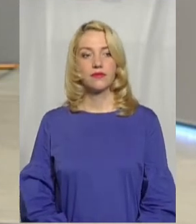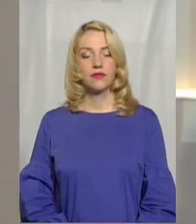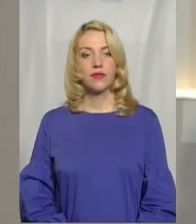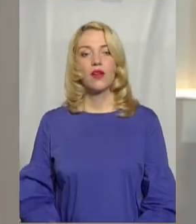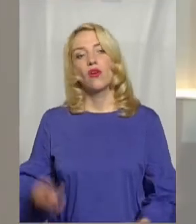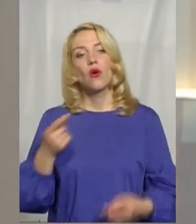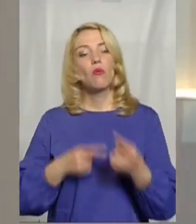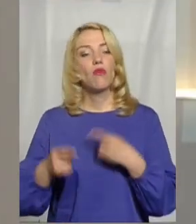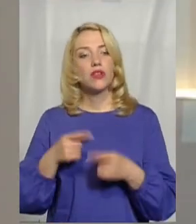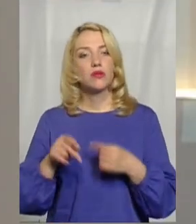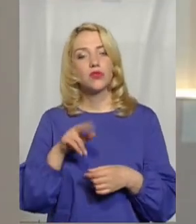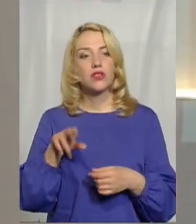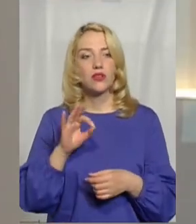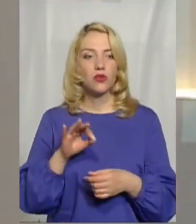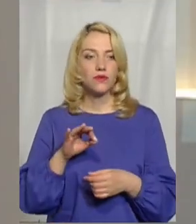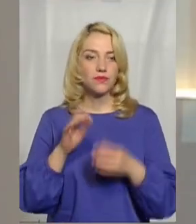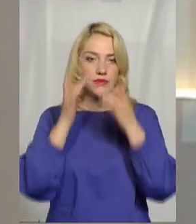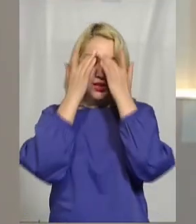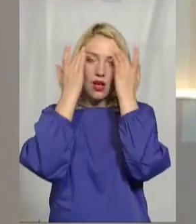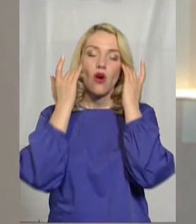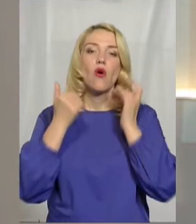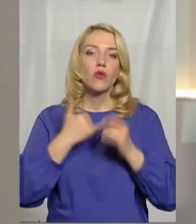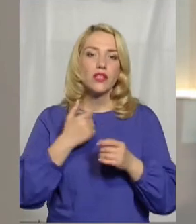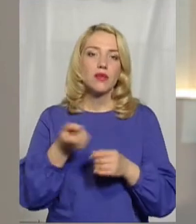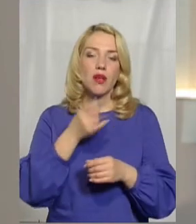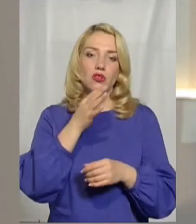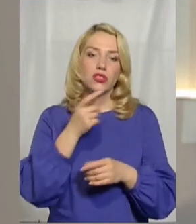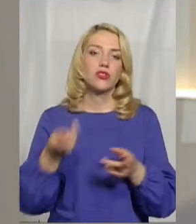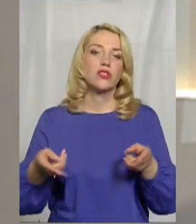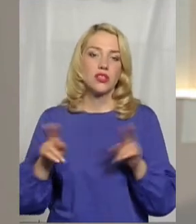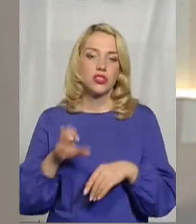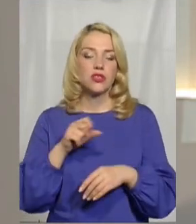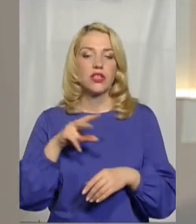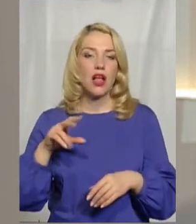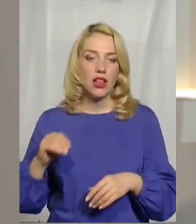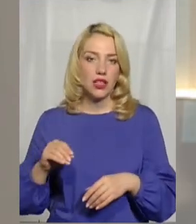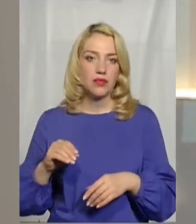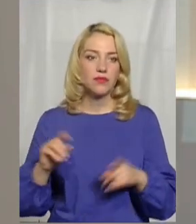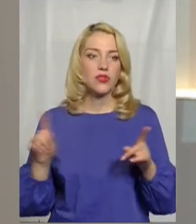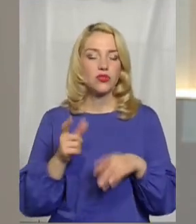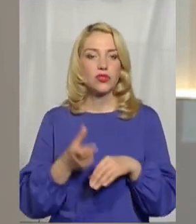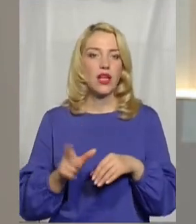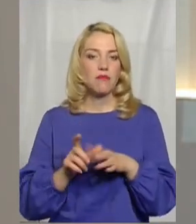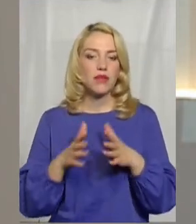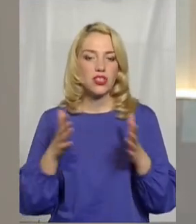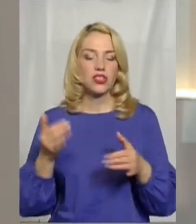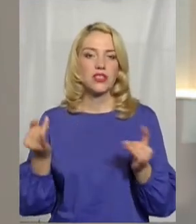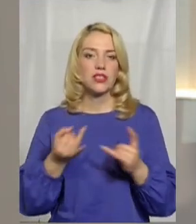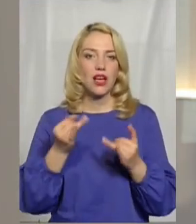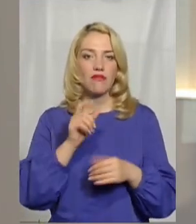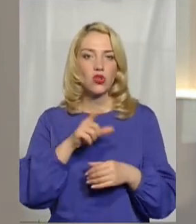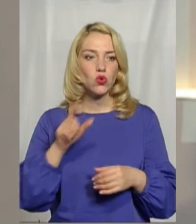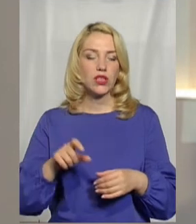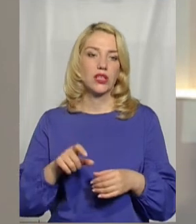Повернімося до того, у нас зовсім мало часу залишилось, але що найбільше цікавить людей, і